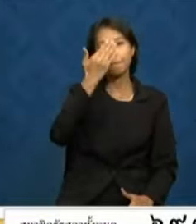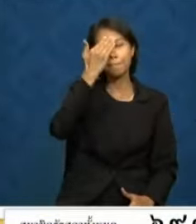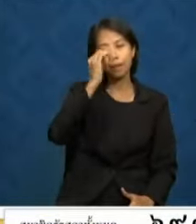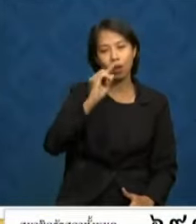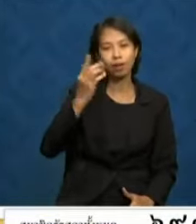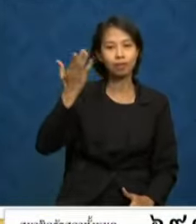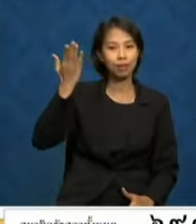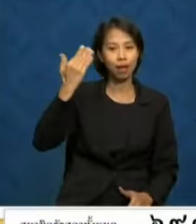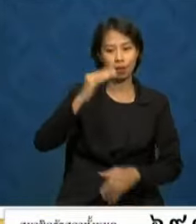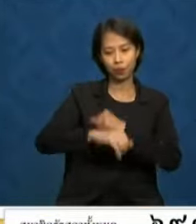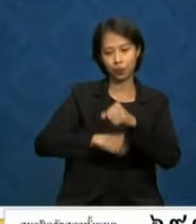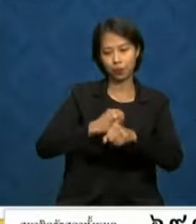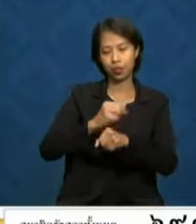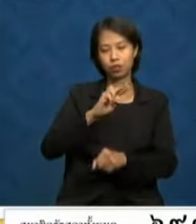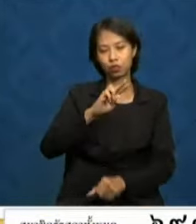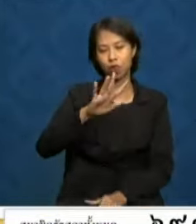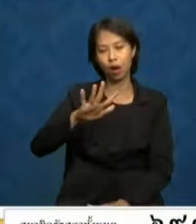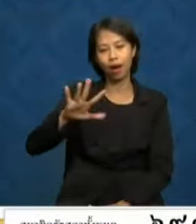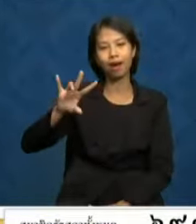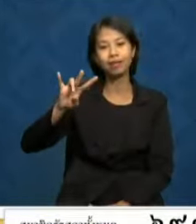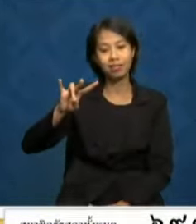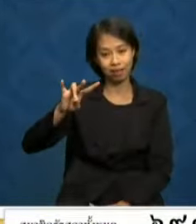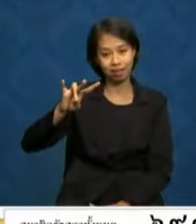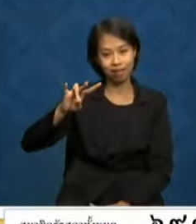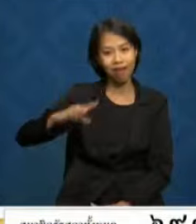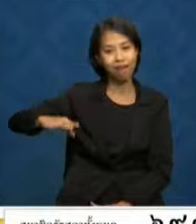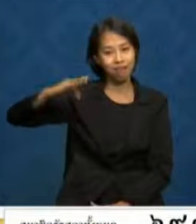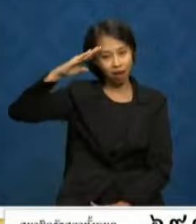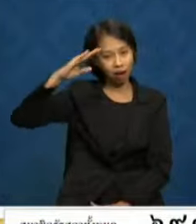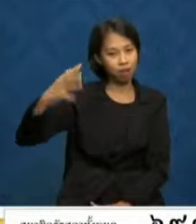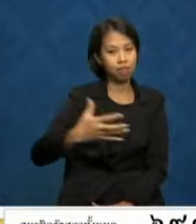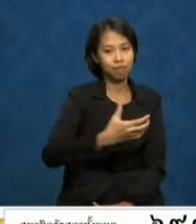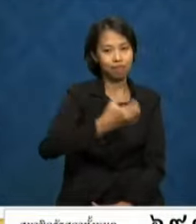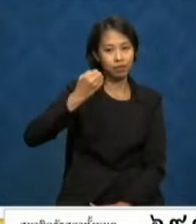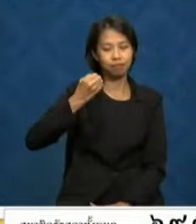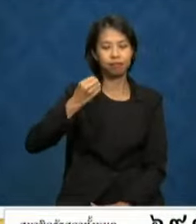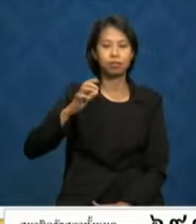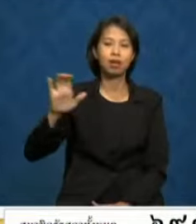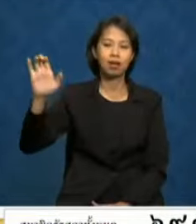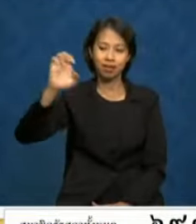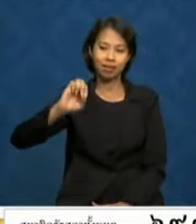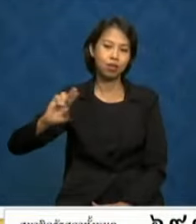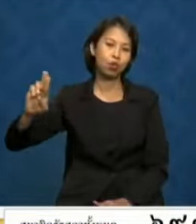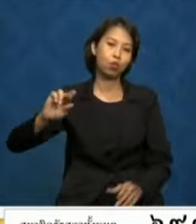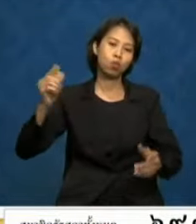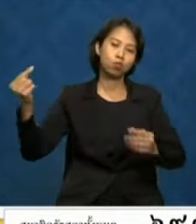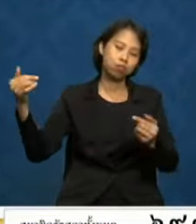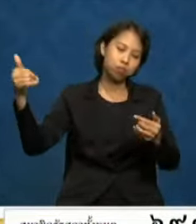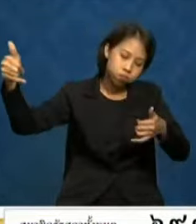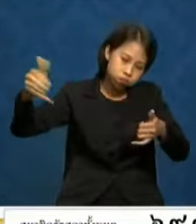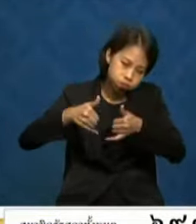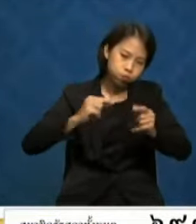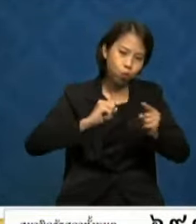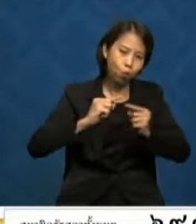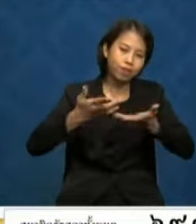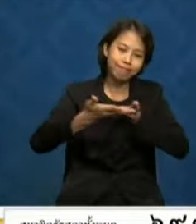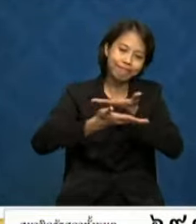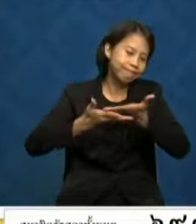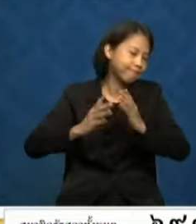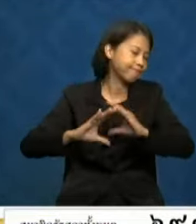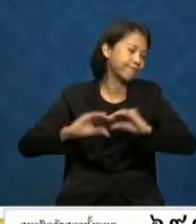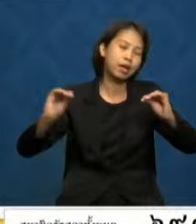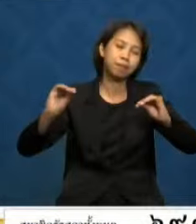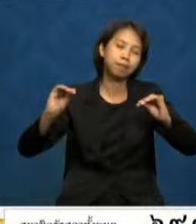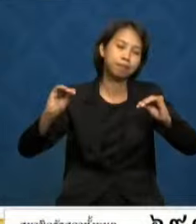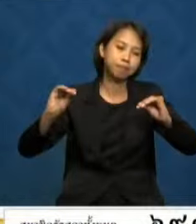ในปี2557เขาไม่คุยกับเรามา4ปีครับ EU มารื้อฟื้นจะคุยกับเราประมาณปี